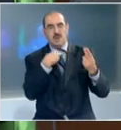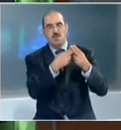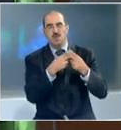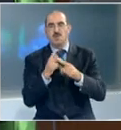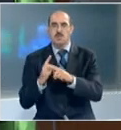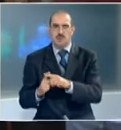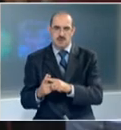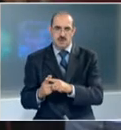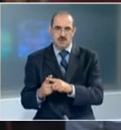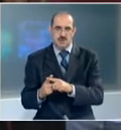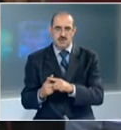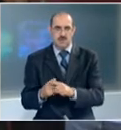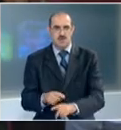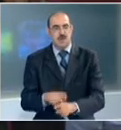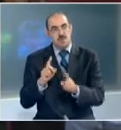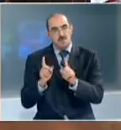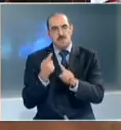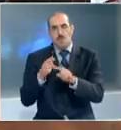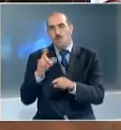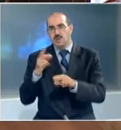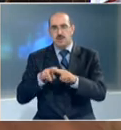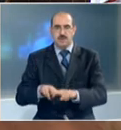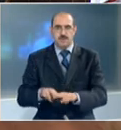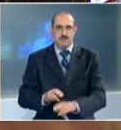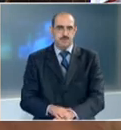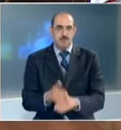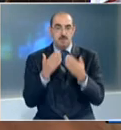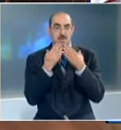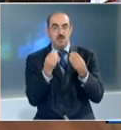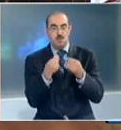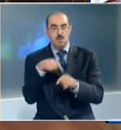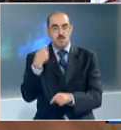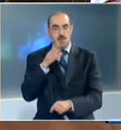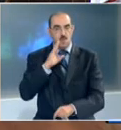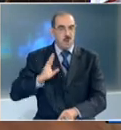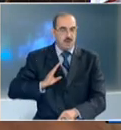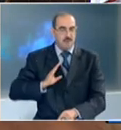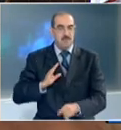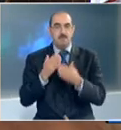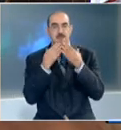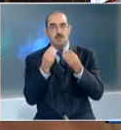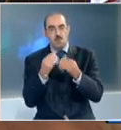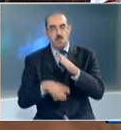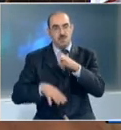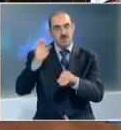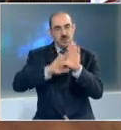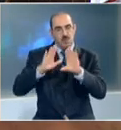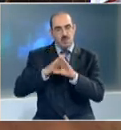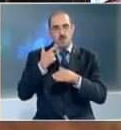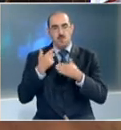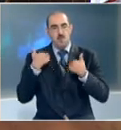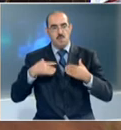لتلبية هذه المطالب المتبقية. نشكر السيد رئيس الجمهورية، نشكر السيد رئيس الجمهورية اللي راه تكلف بالملف تاع الحرس البلدي